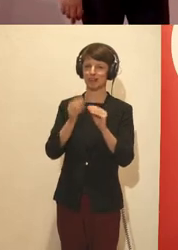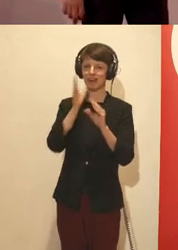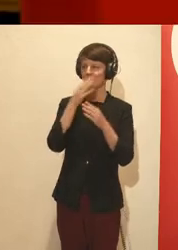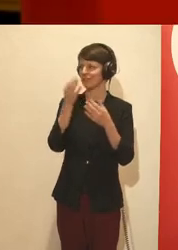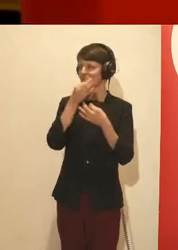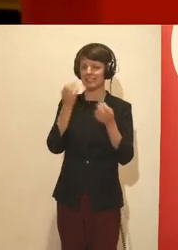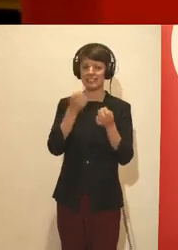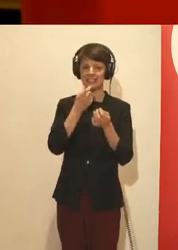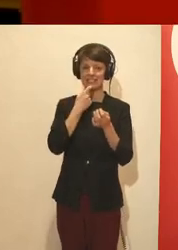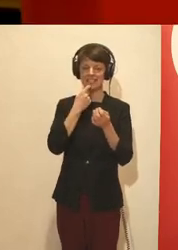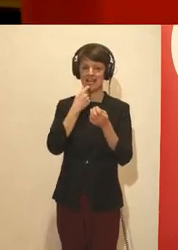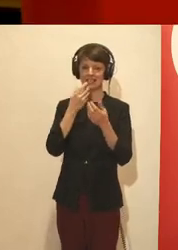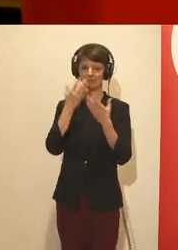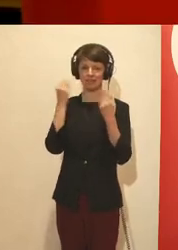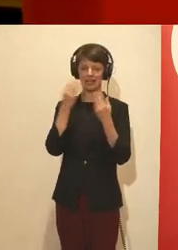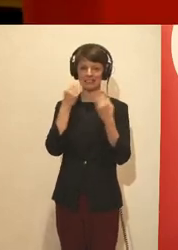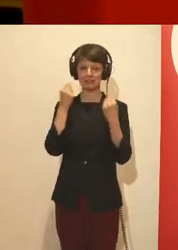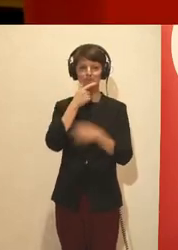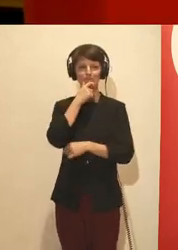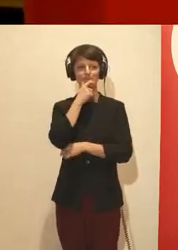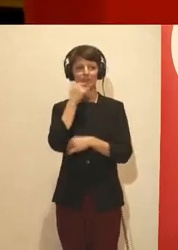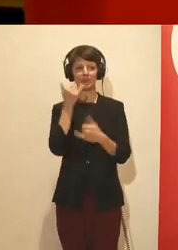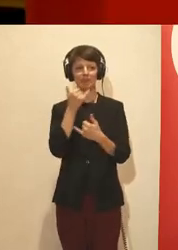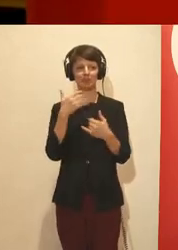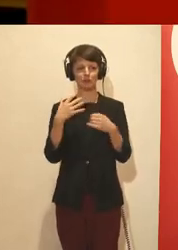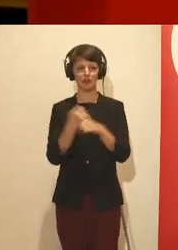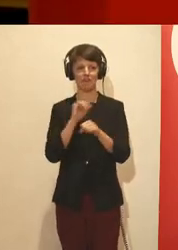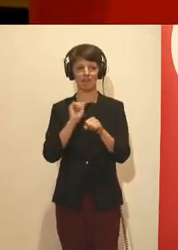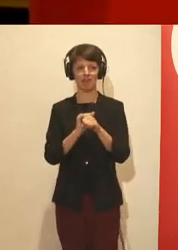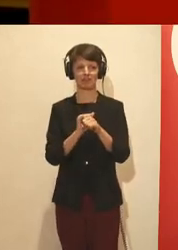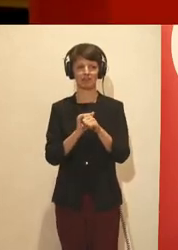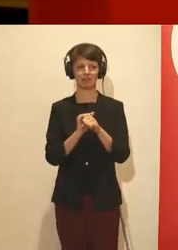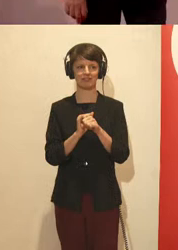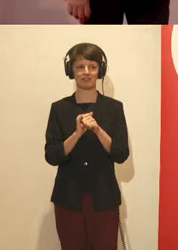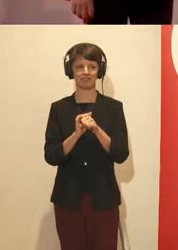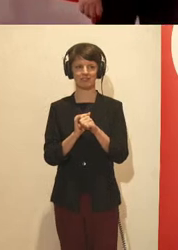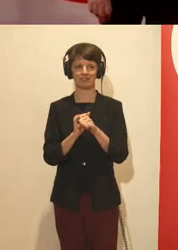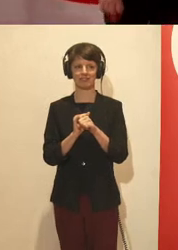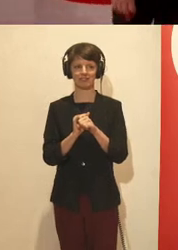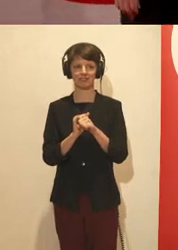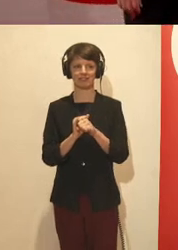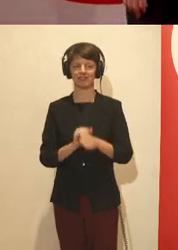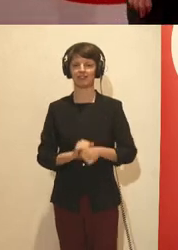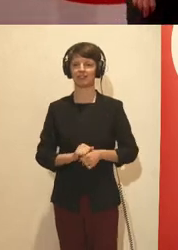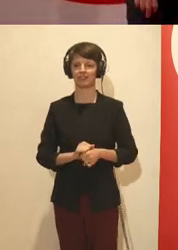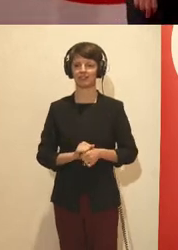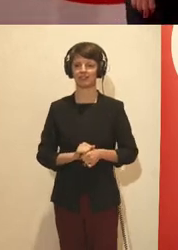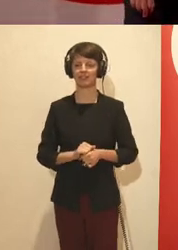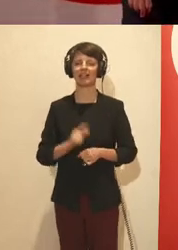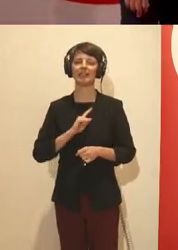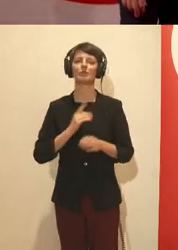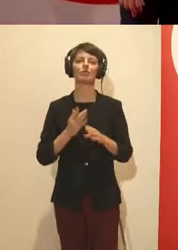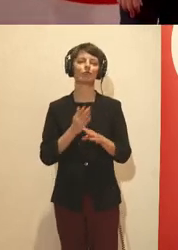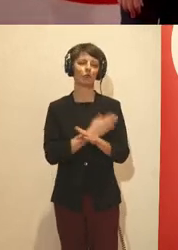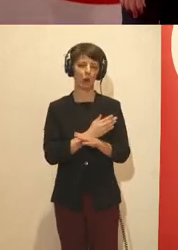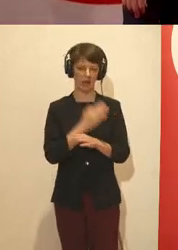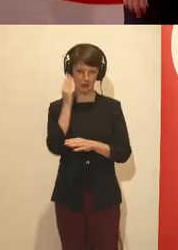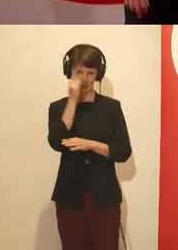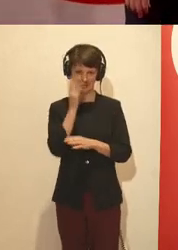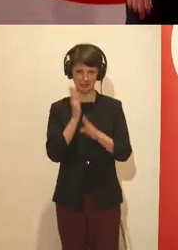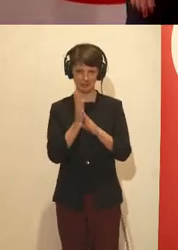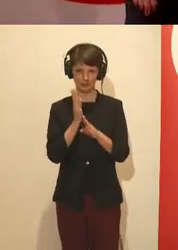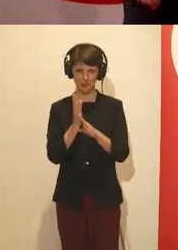unter den tisch fallen was ganz ganz wichtiger impuls war ich kann mir natürlich vorher schon gedanken machen was mein letzter gedanke